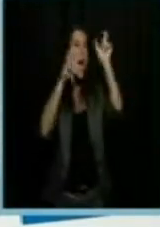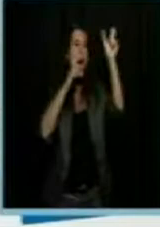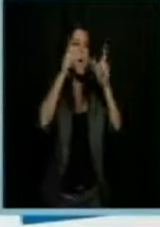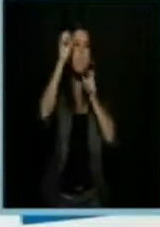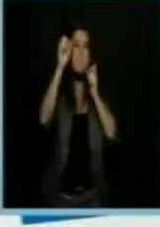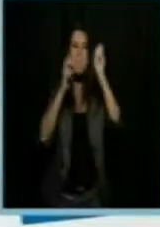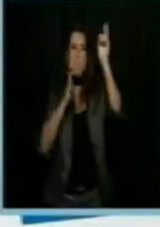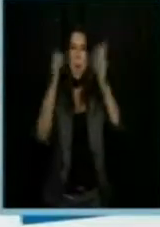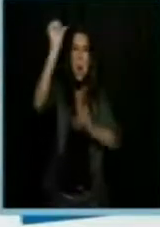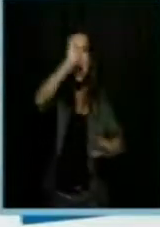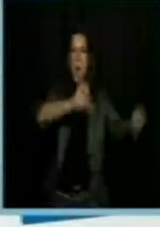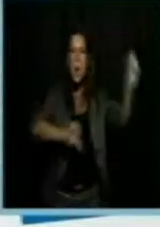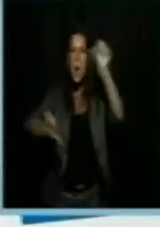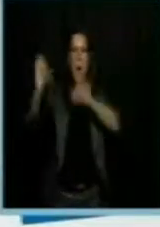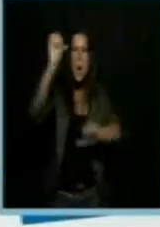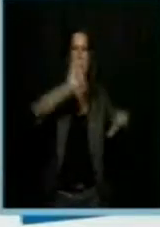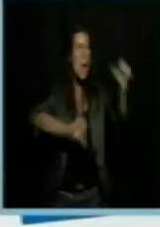Questo è un ex.